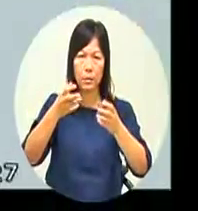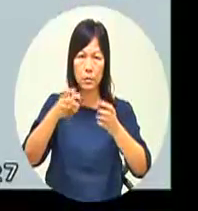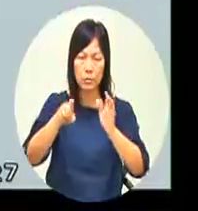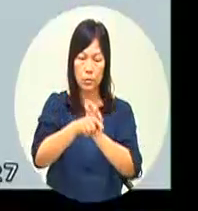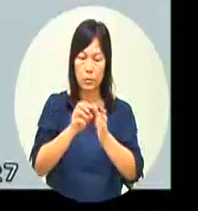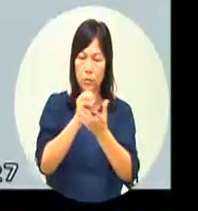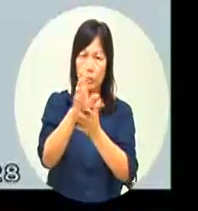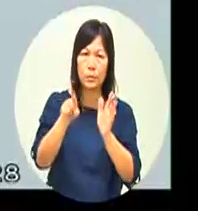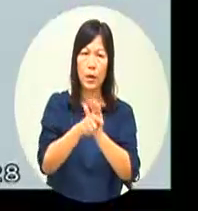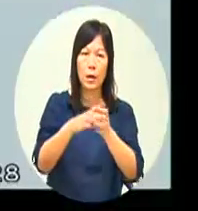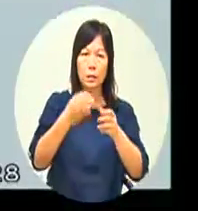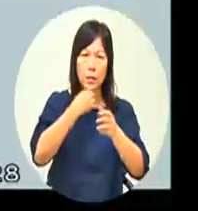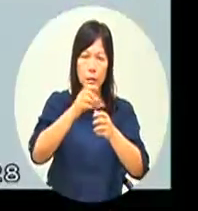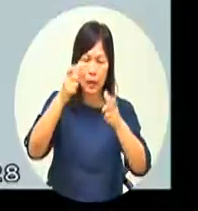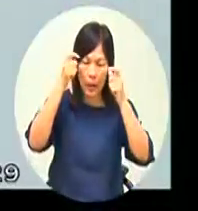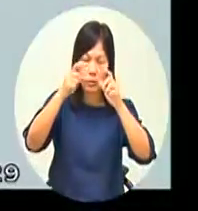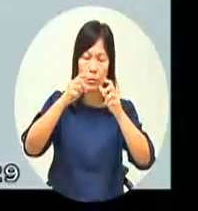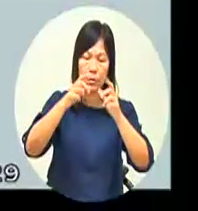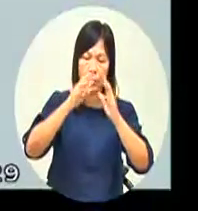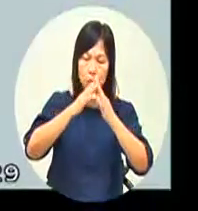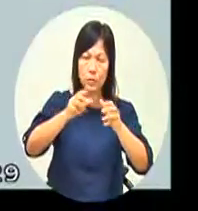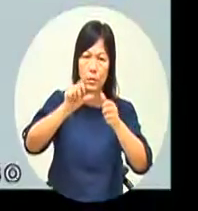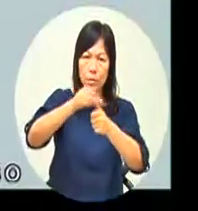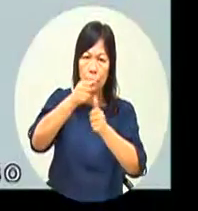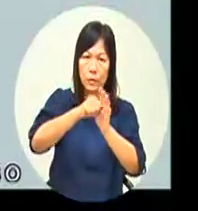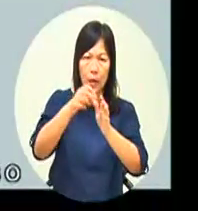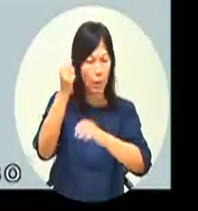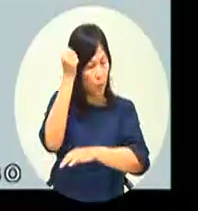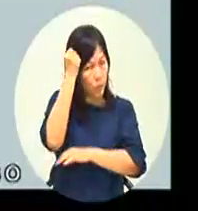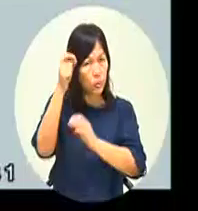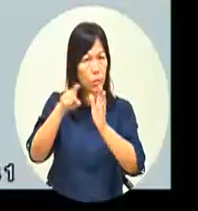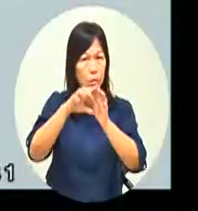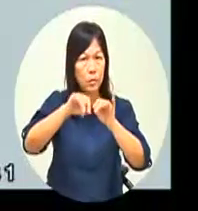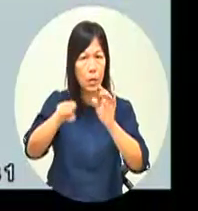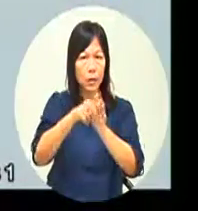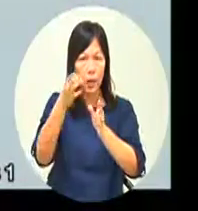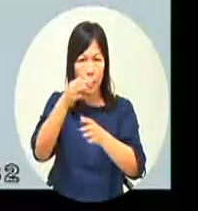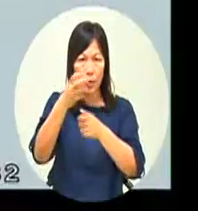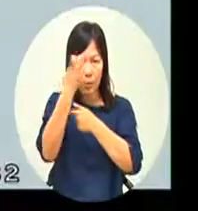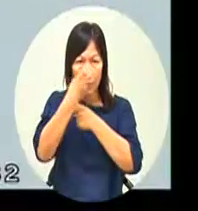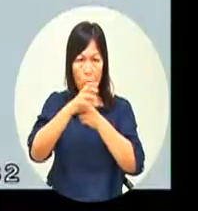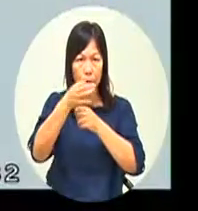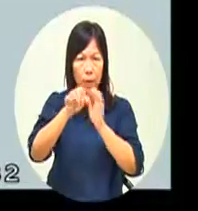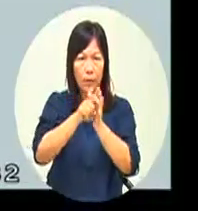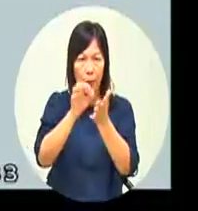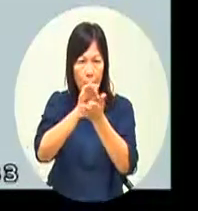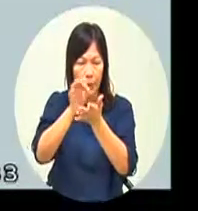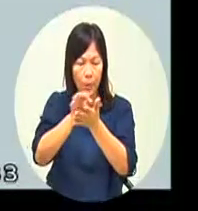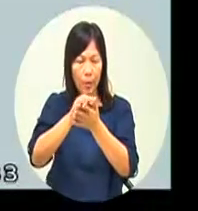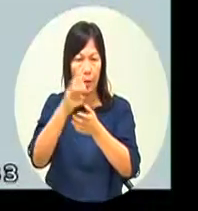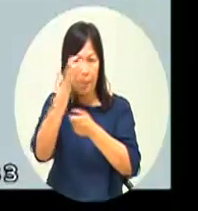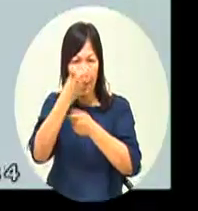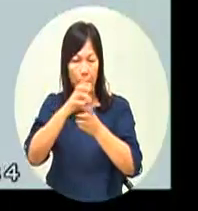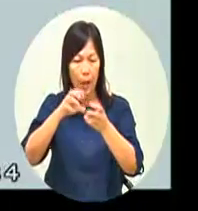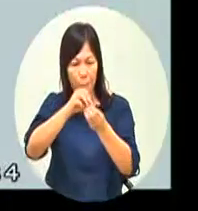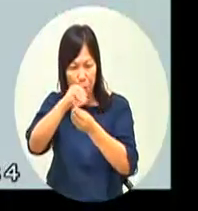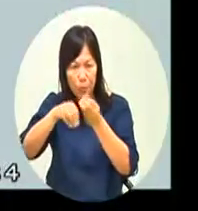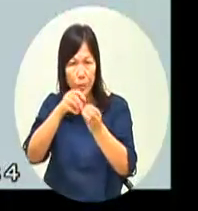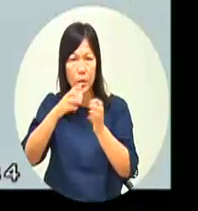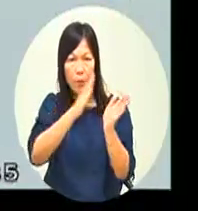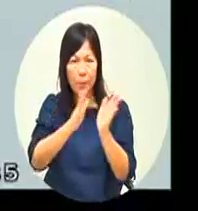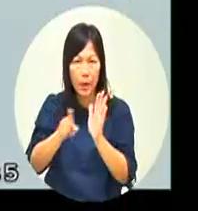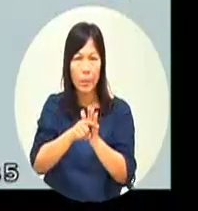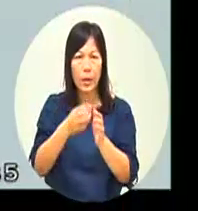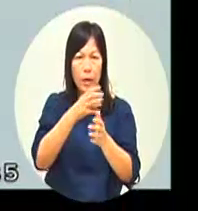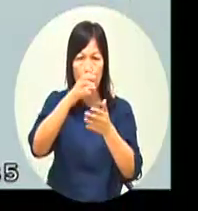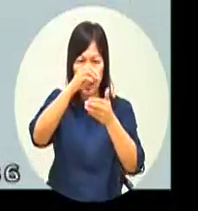减送高雄市五甲国民住宅社区管理维护基金收支管保管及运用办法条